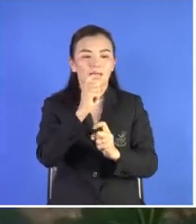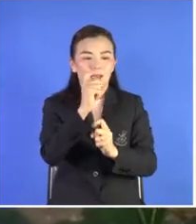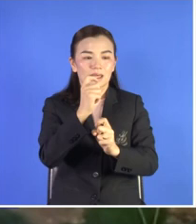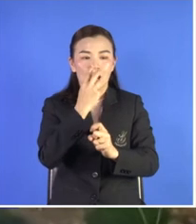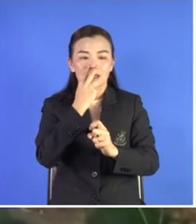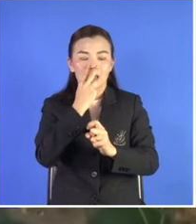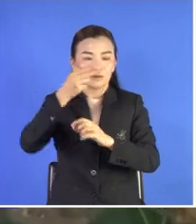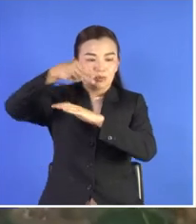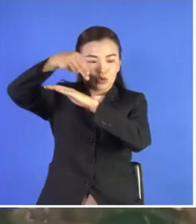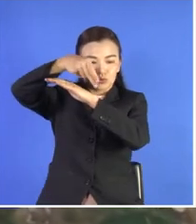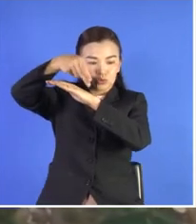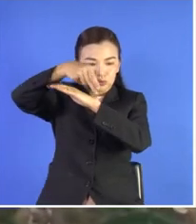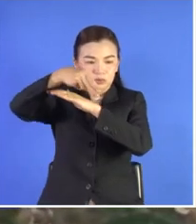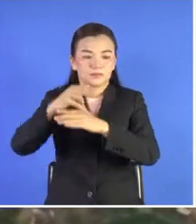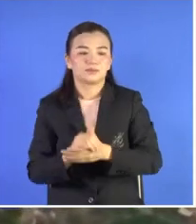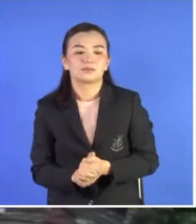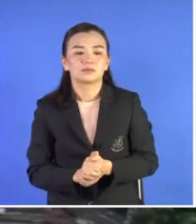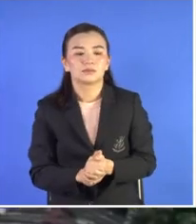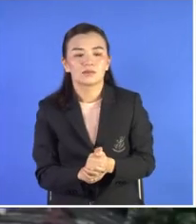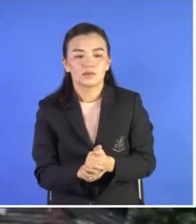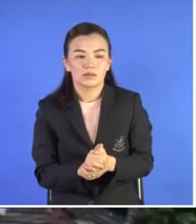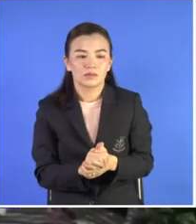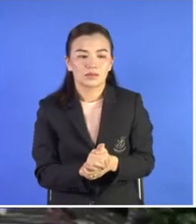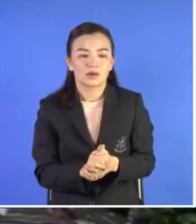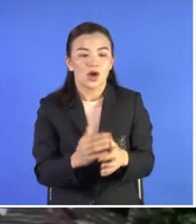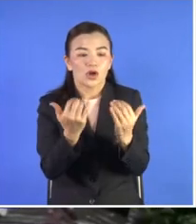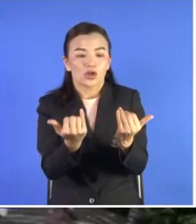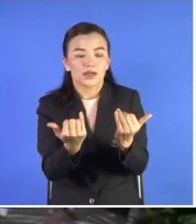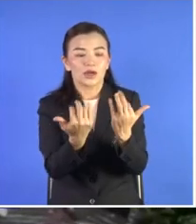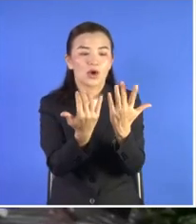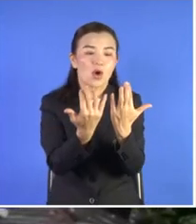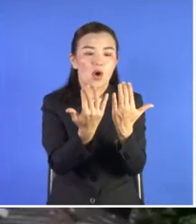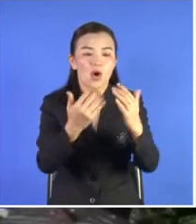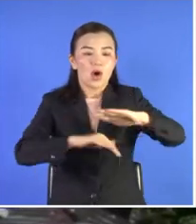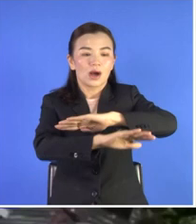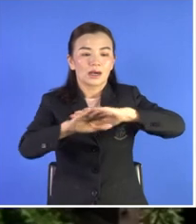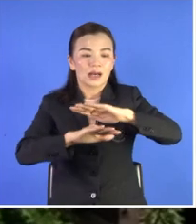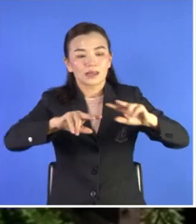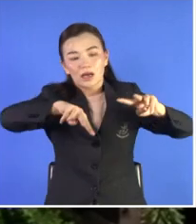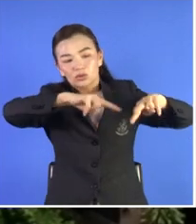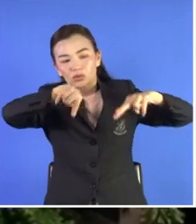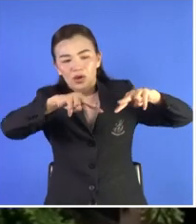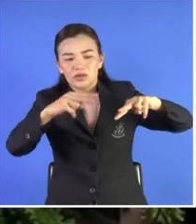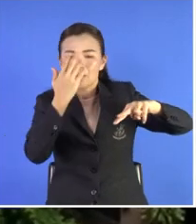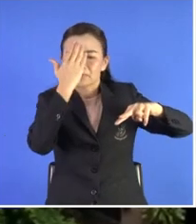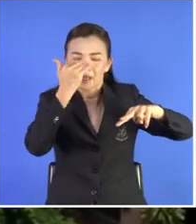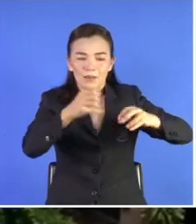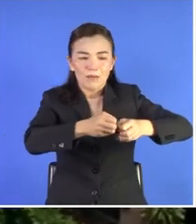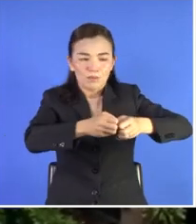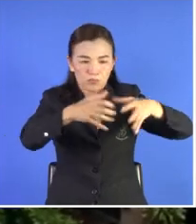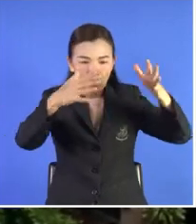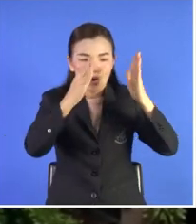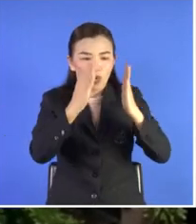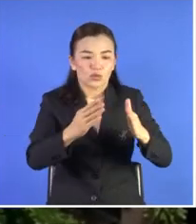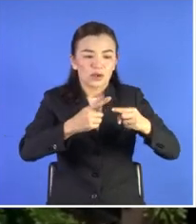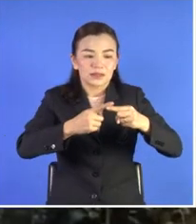ครับนะฮะทีนี้เขาก็รอนะฮะในเบื้องต้นก็รอทางพิสูจน์หลักฐานเข้าไปตรวจสอบหาสาเหตุส่วนผู้บาดเจ็บนะครับในเ